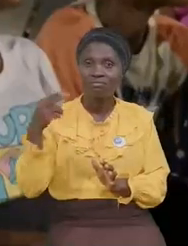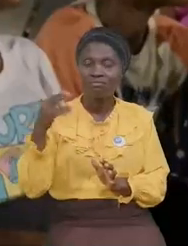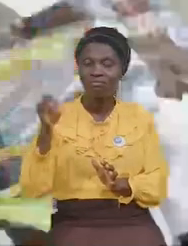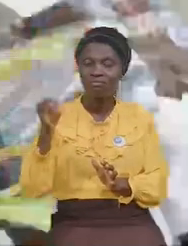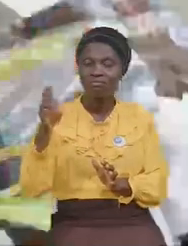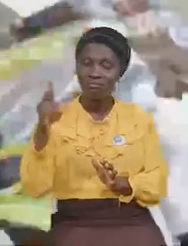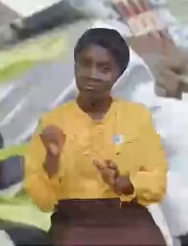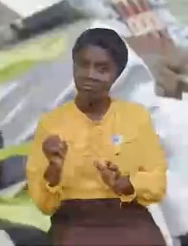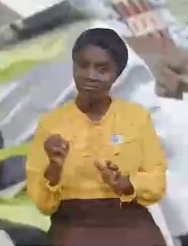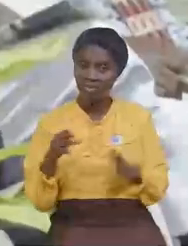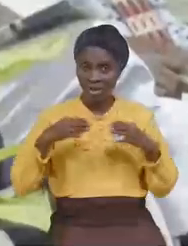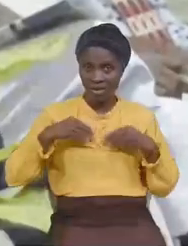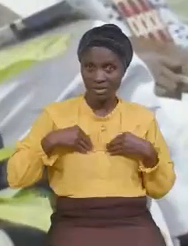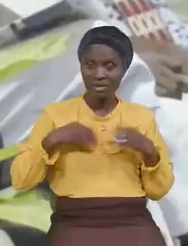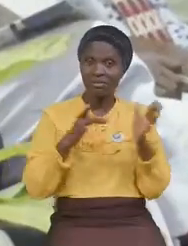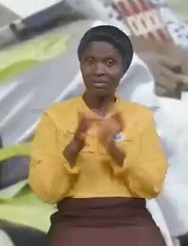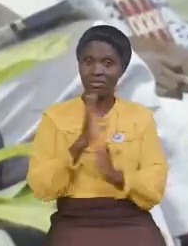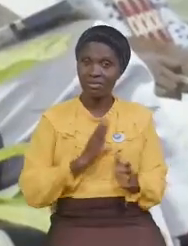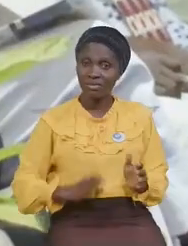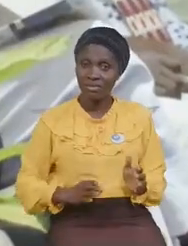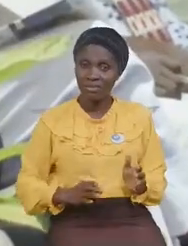Zachée a reçu Jésus-Christ.